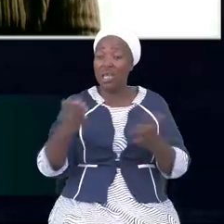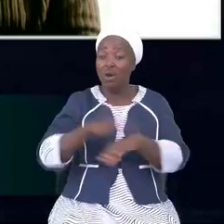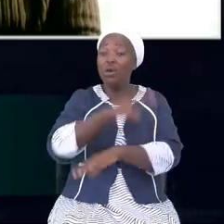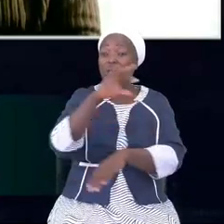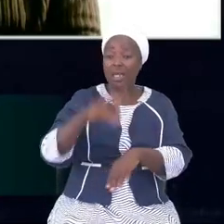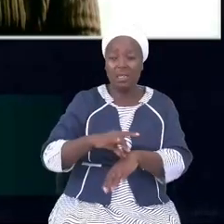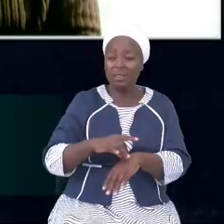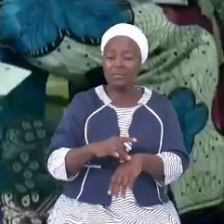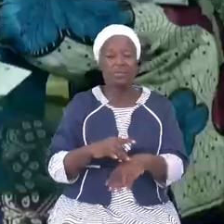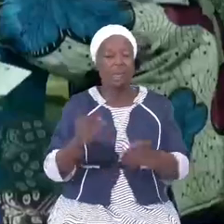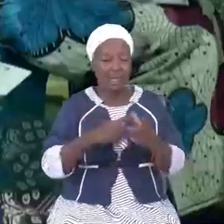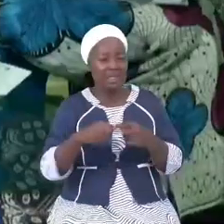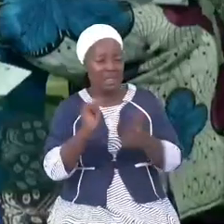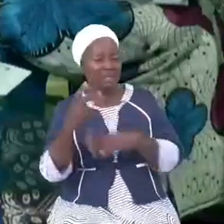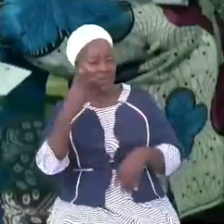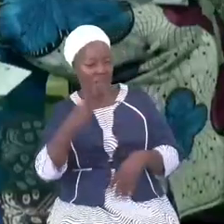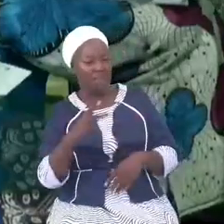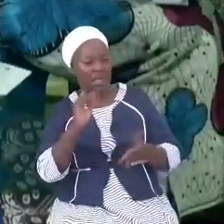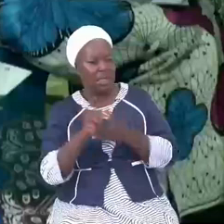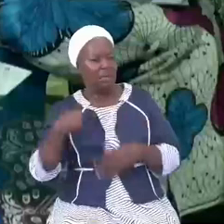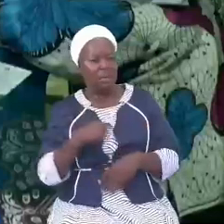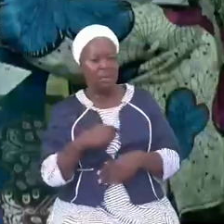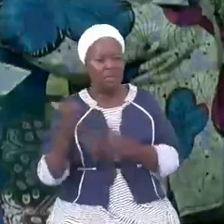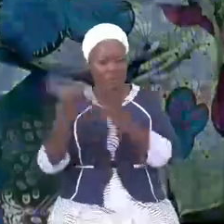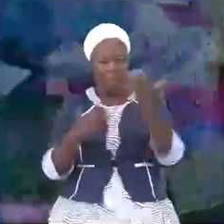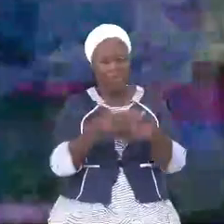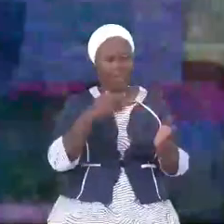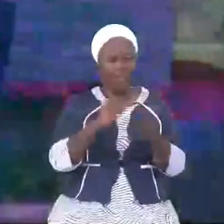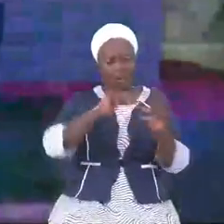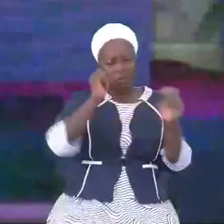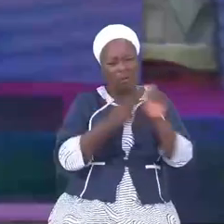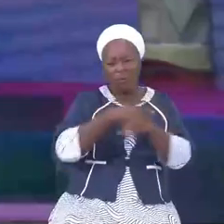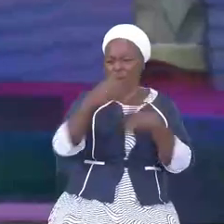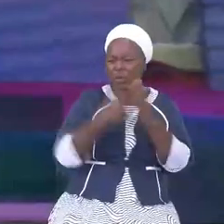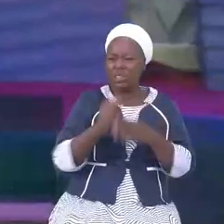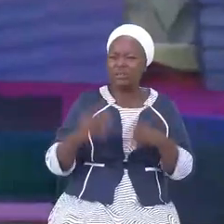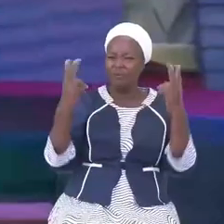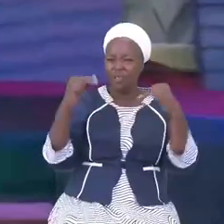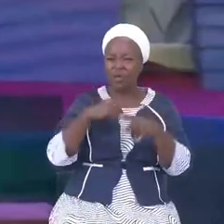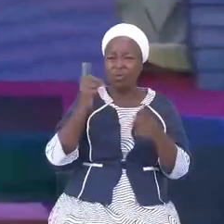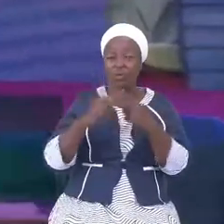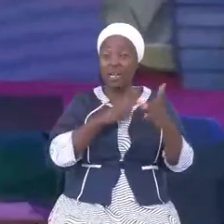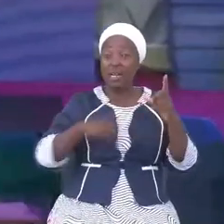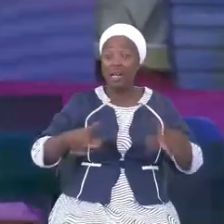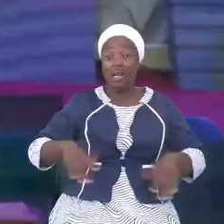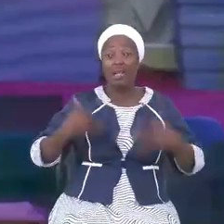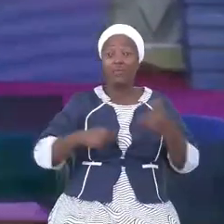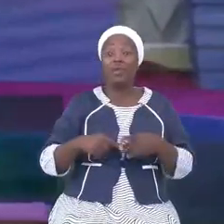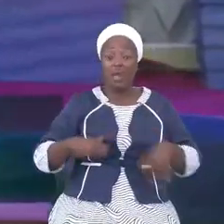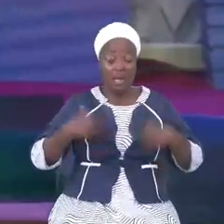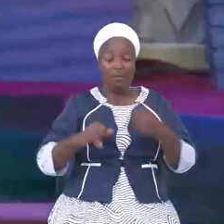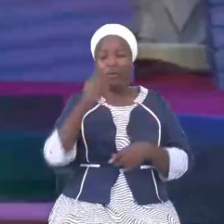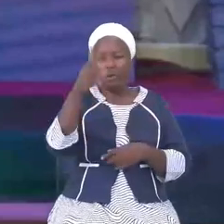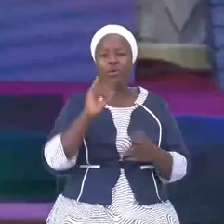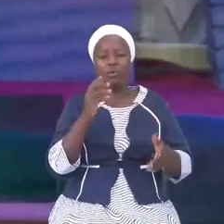cessons, que nous arrêtons, renonçons à cette chose vaine, pour nous tourner vers le Dieu vivant qui a fait le ciel, la terre,